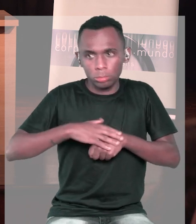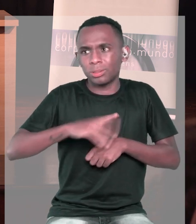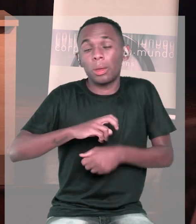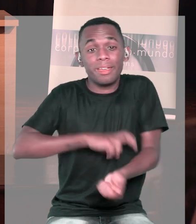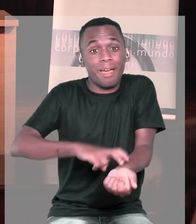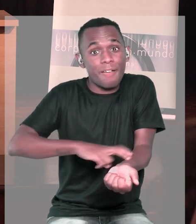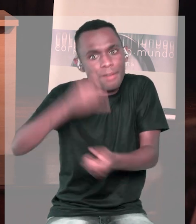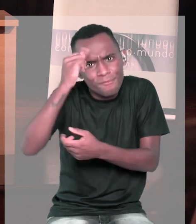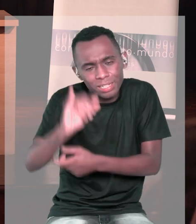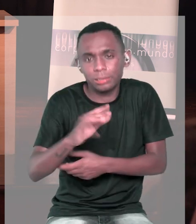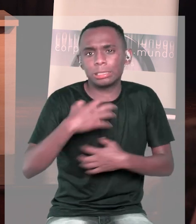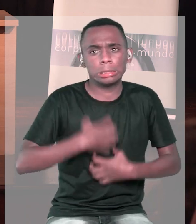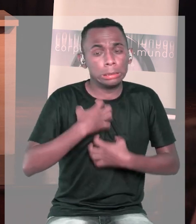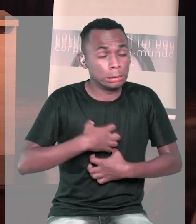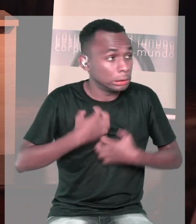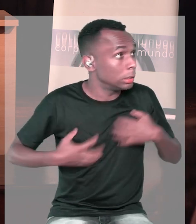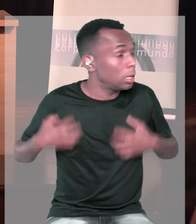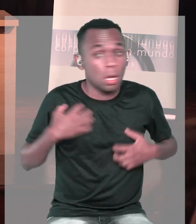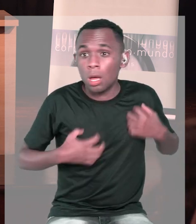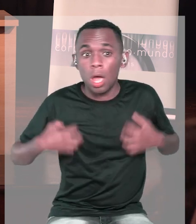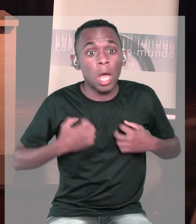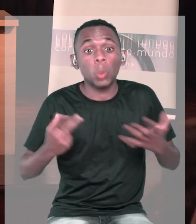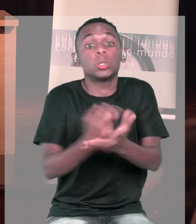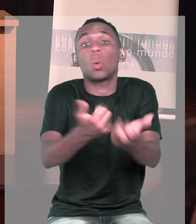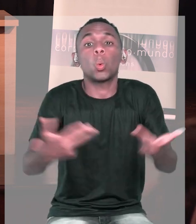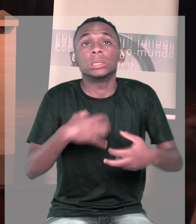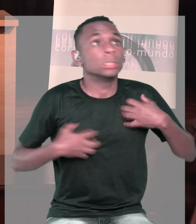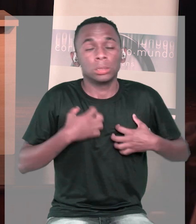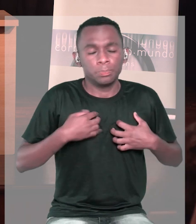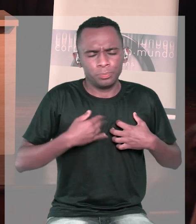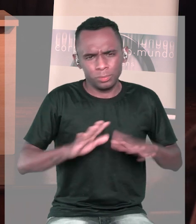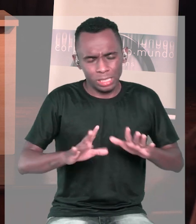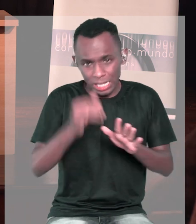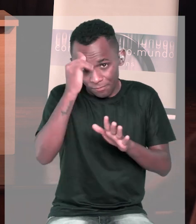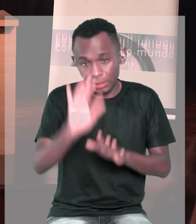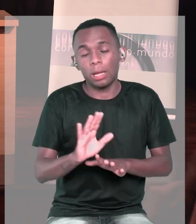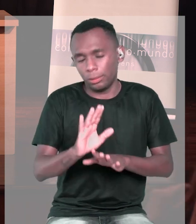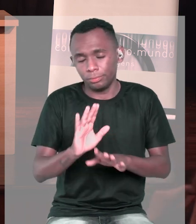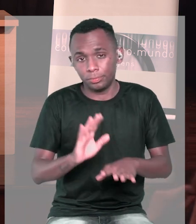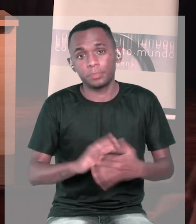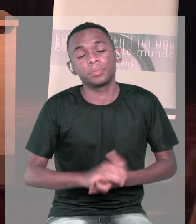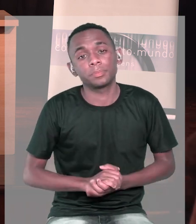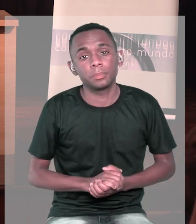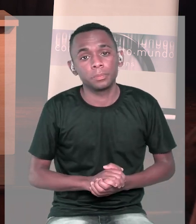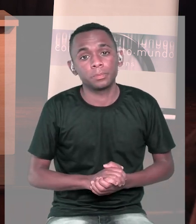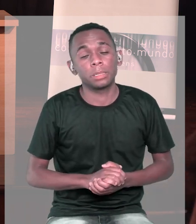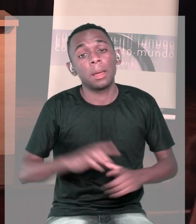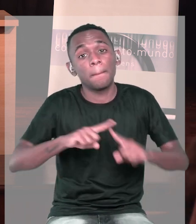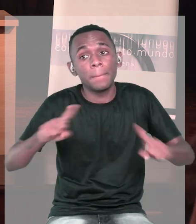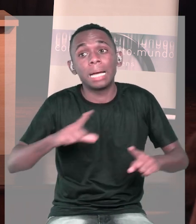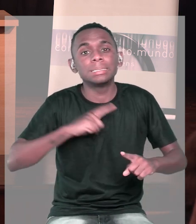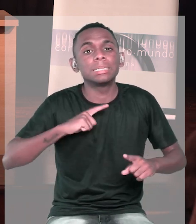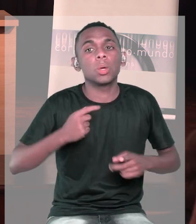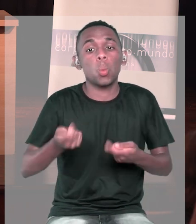com raiva, não cair em desespero diante de uma situação, o que seria um pouco mais difícil, mas ter